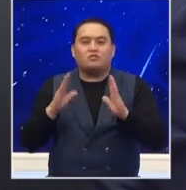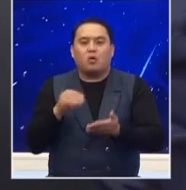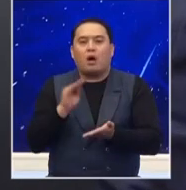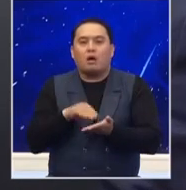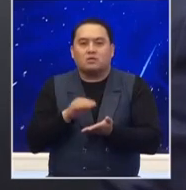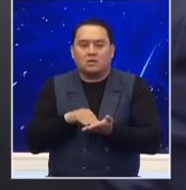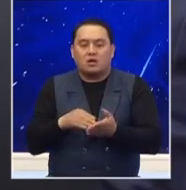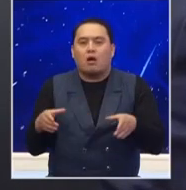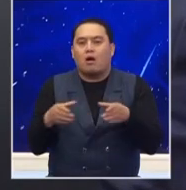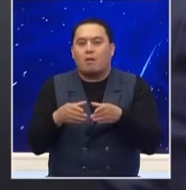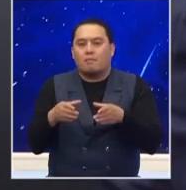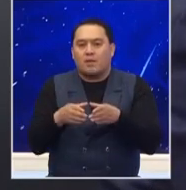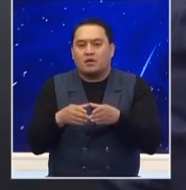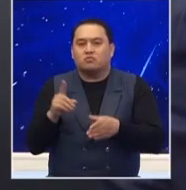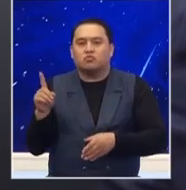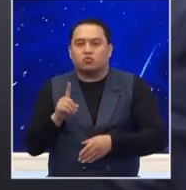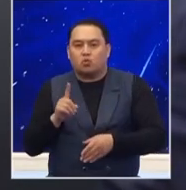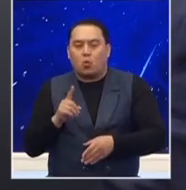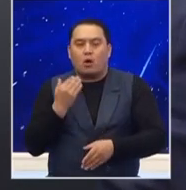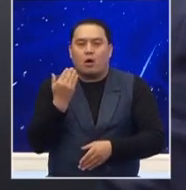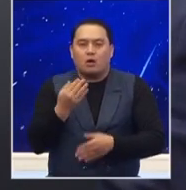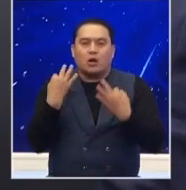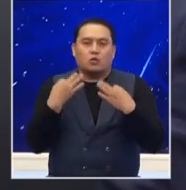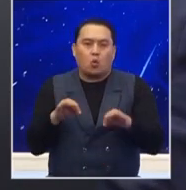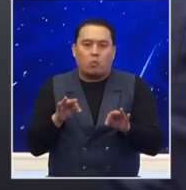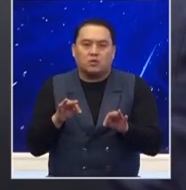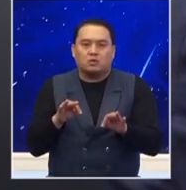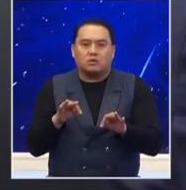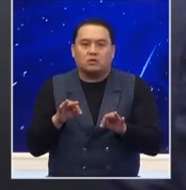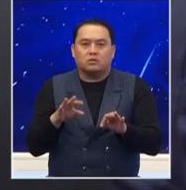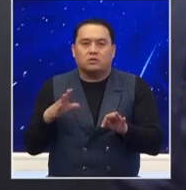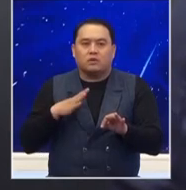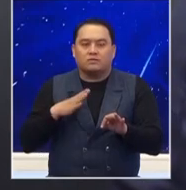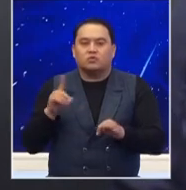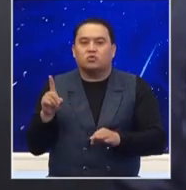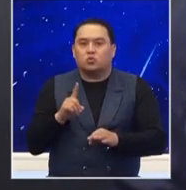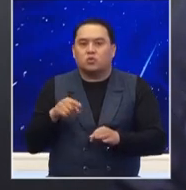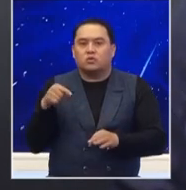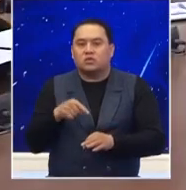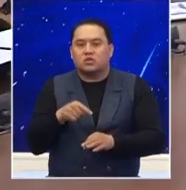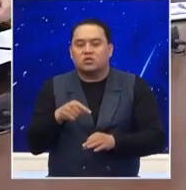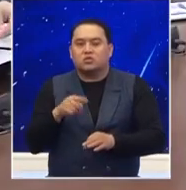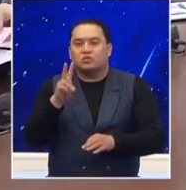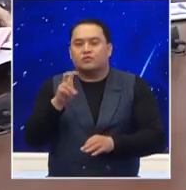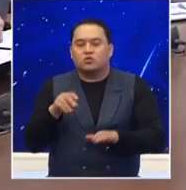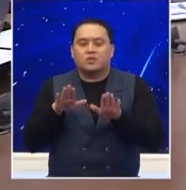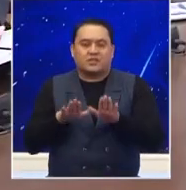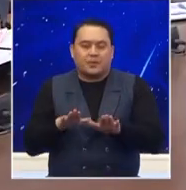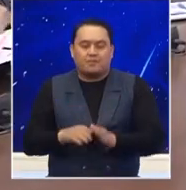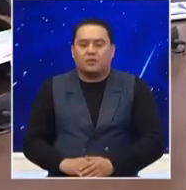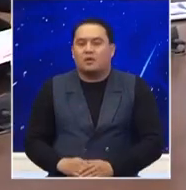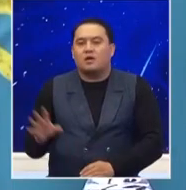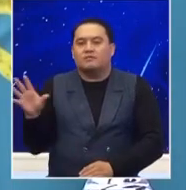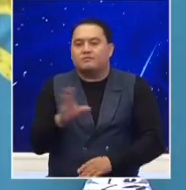мы нашли компанию, она, если вы одобрите, они готовы построить школу на 1200 мест. Все проекты, касающиеся